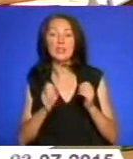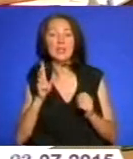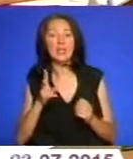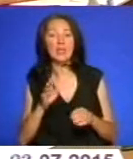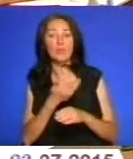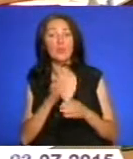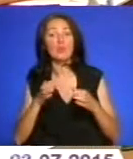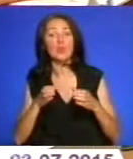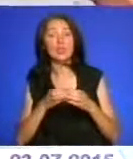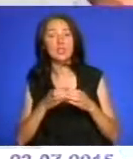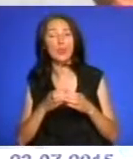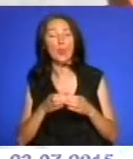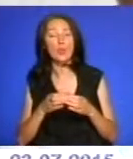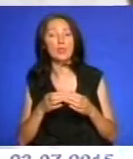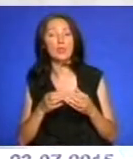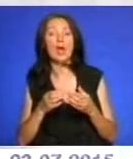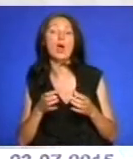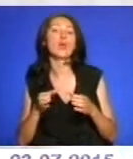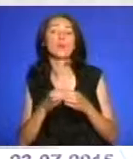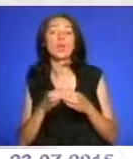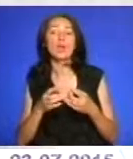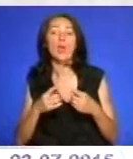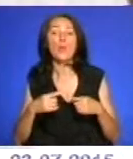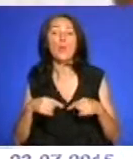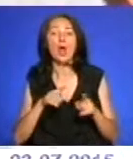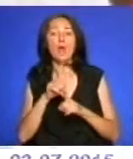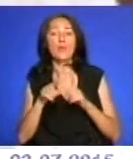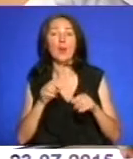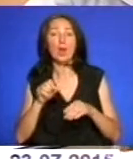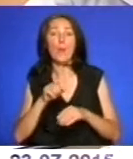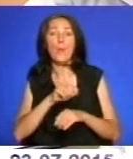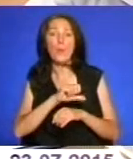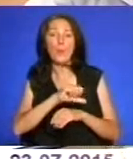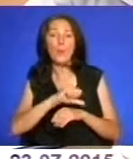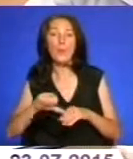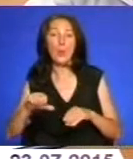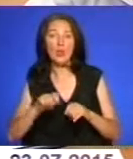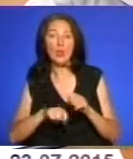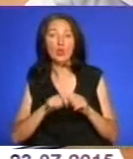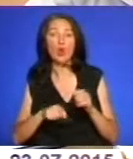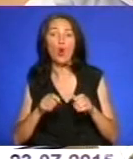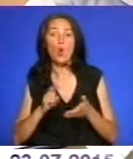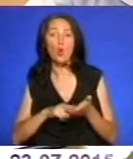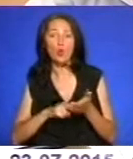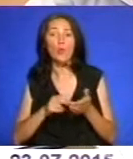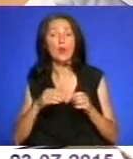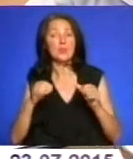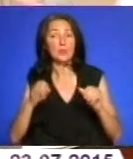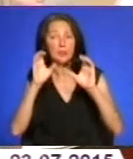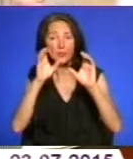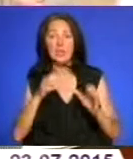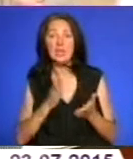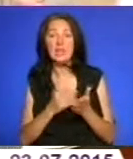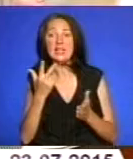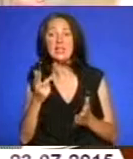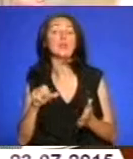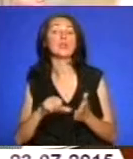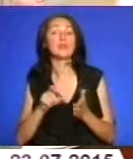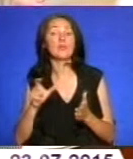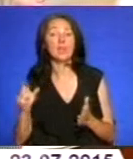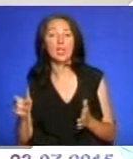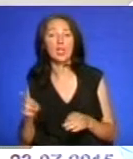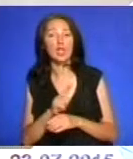міжфракційного об'єднання «Депутатське об'єднання з реформування податкового, митного та земельного законодавства України» є три представники